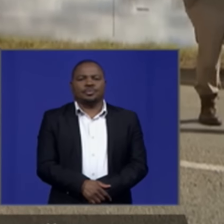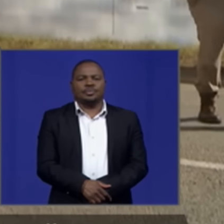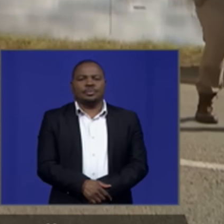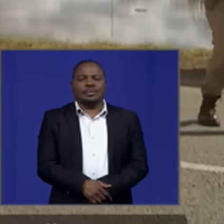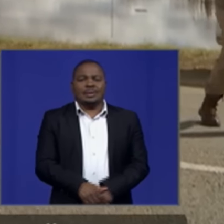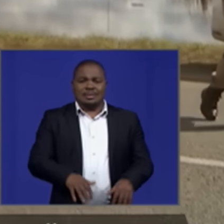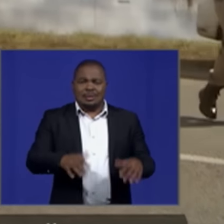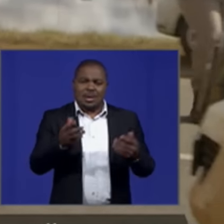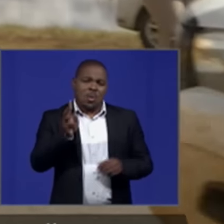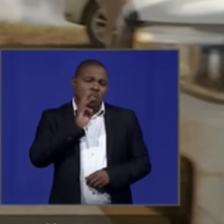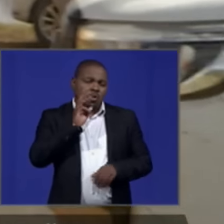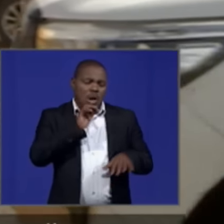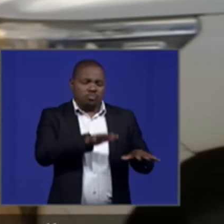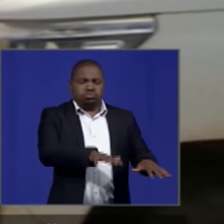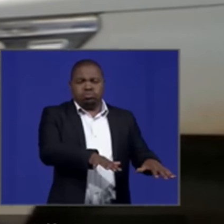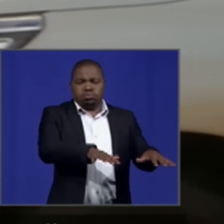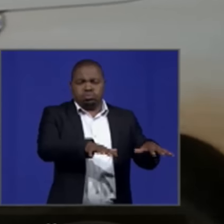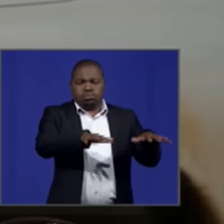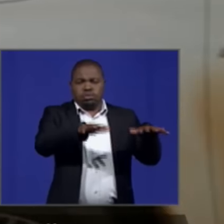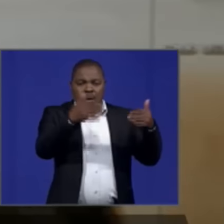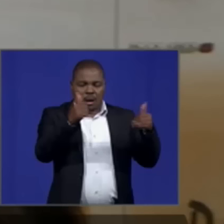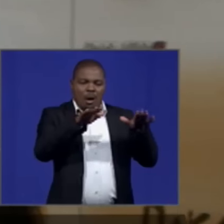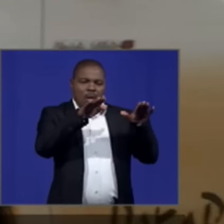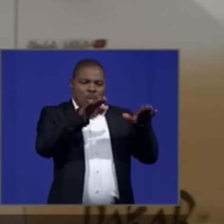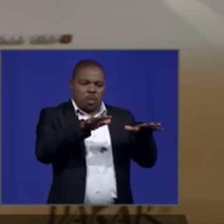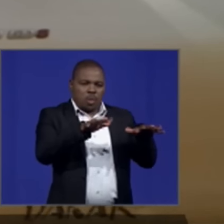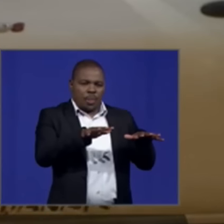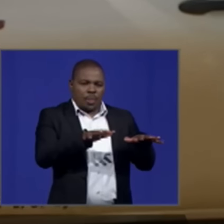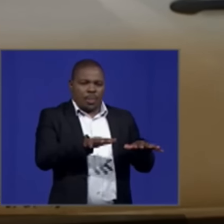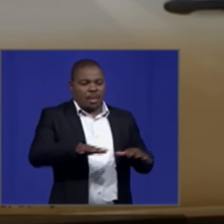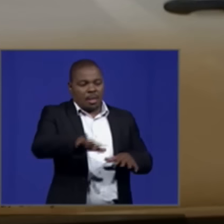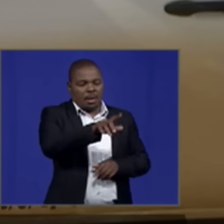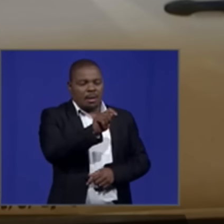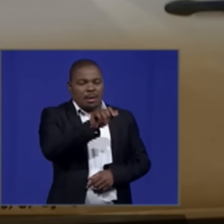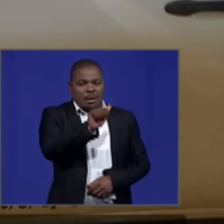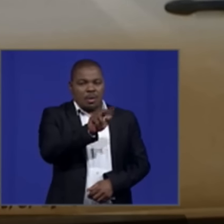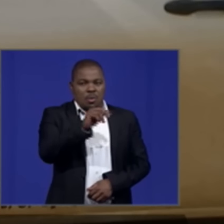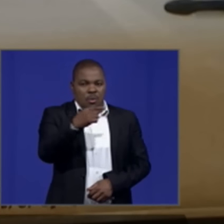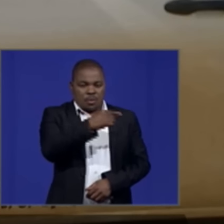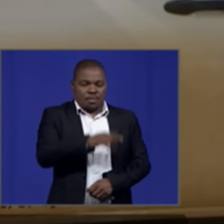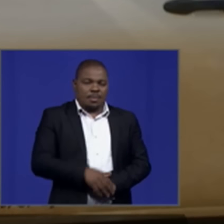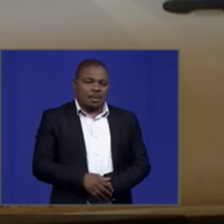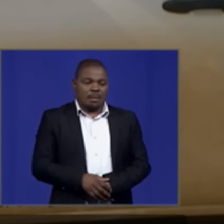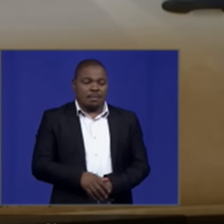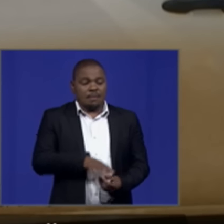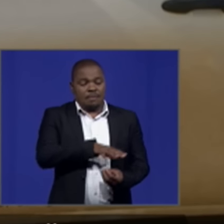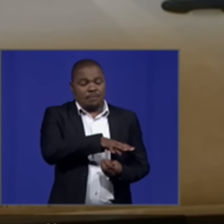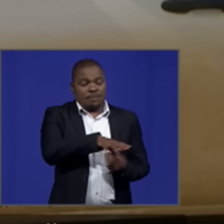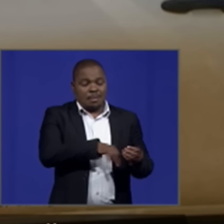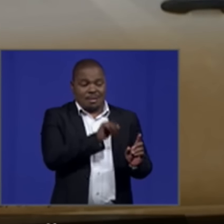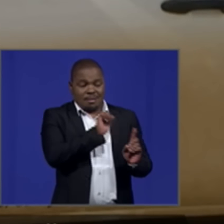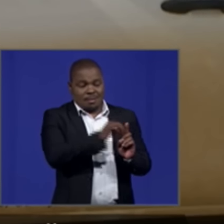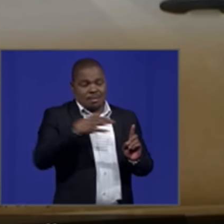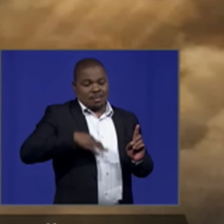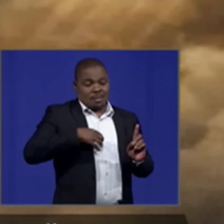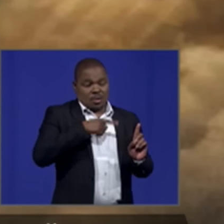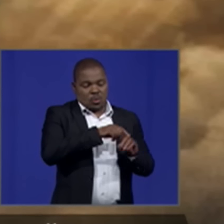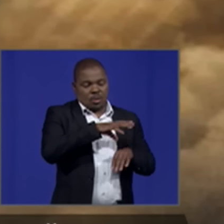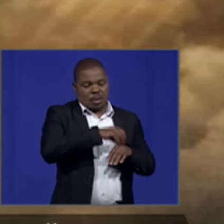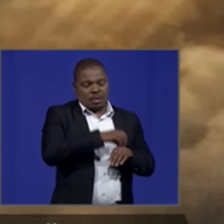Jaaka metsi a morwalela tsweletse go kobala mo dikgaolong tse dingwe tsa Taung, ba lelapa la mosetsana wa dingwaga di le 12